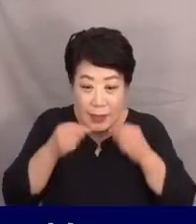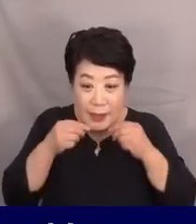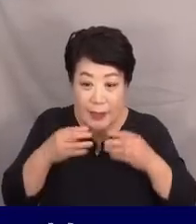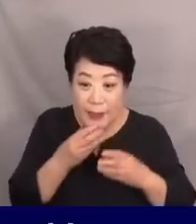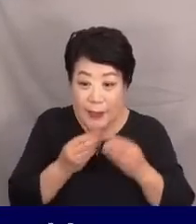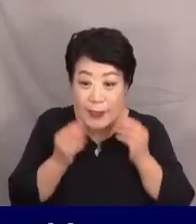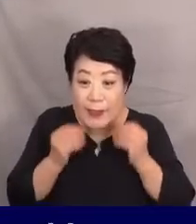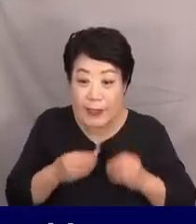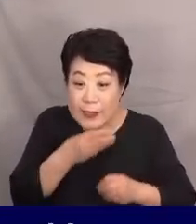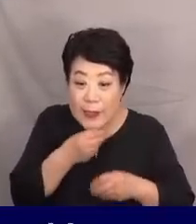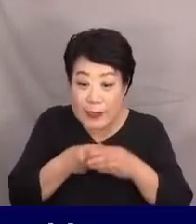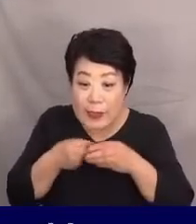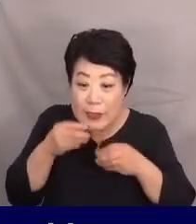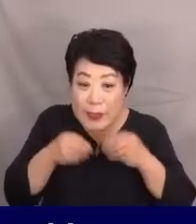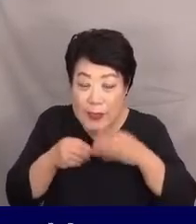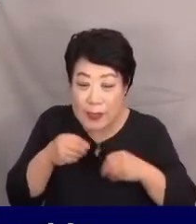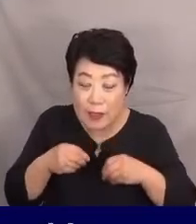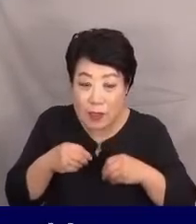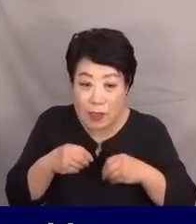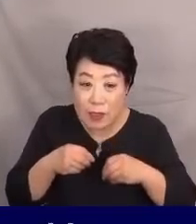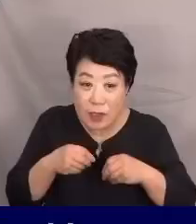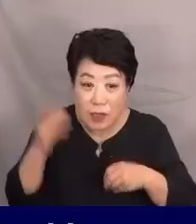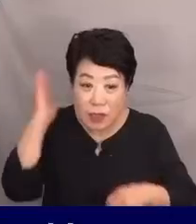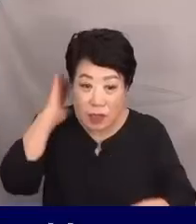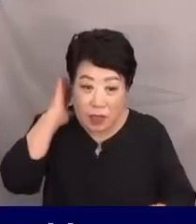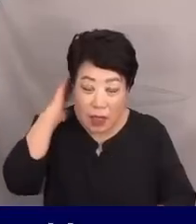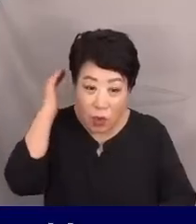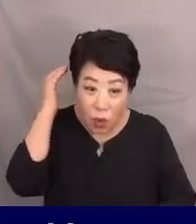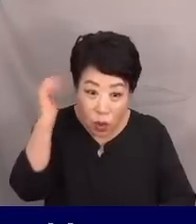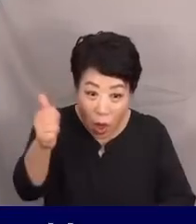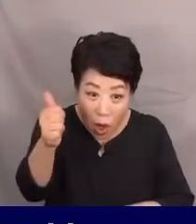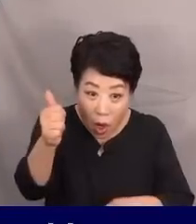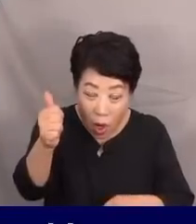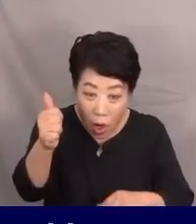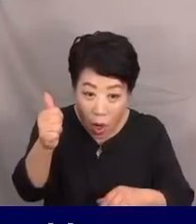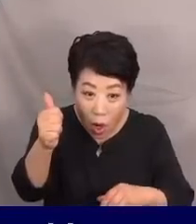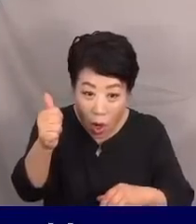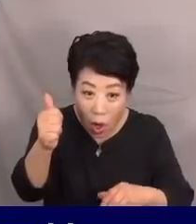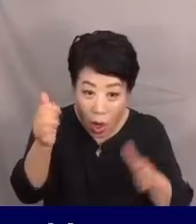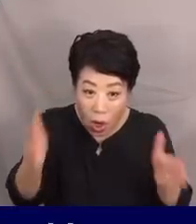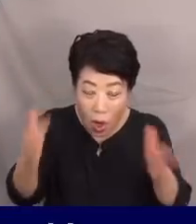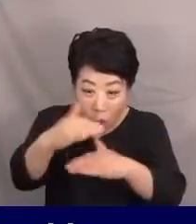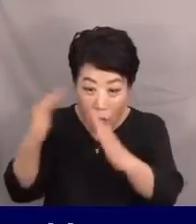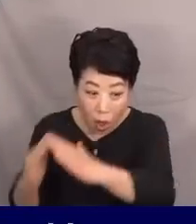의해서 대통령실이 용산으로 이전되었습니다.